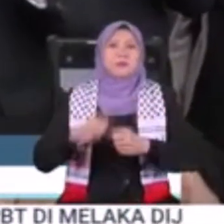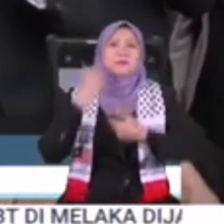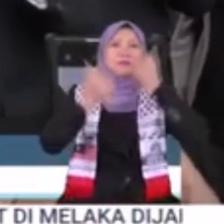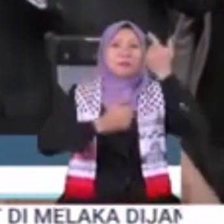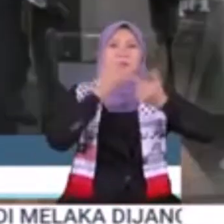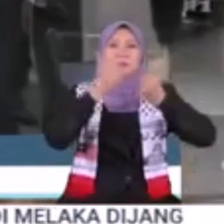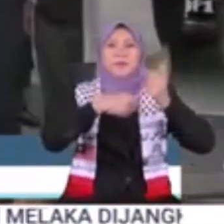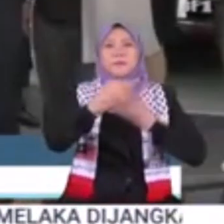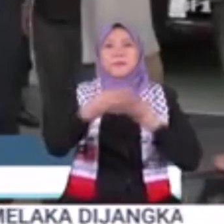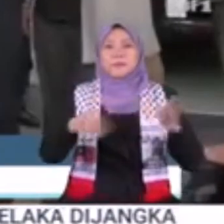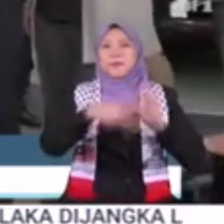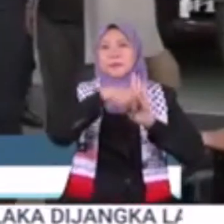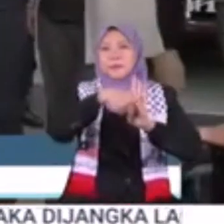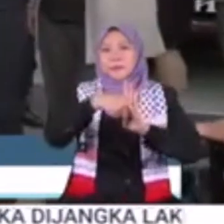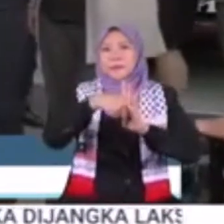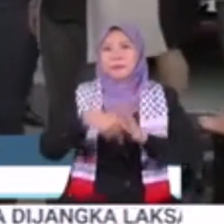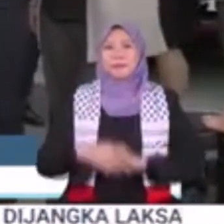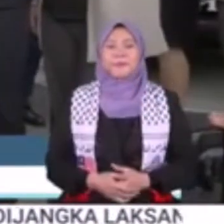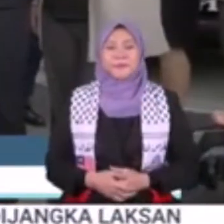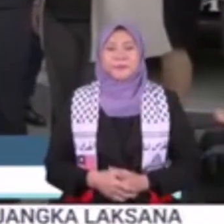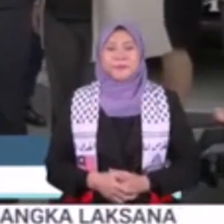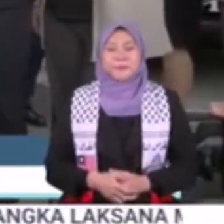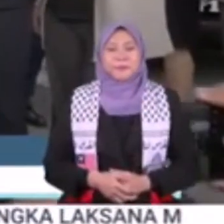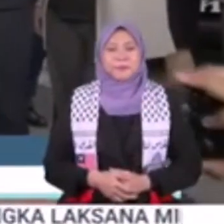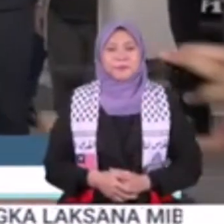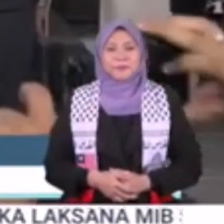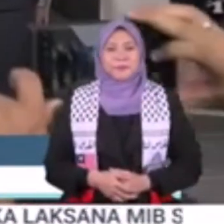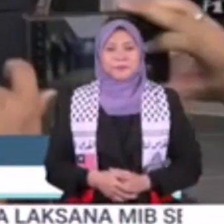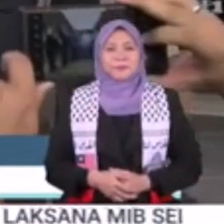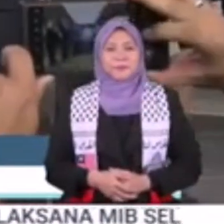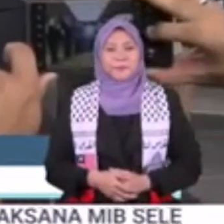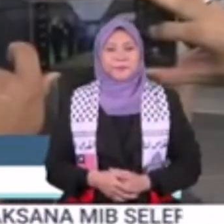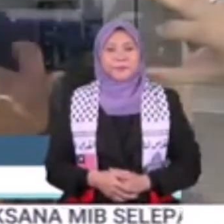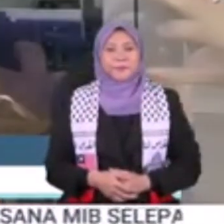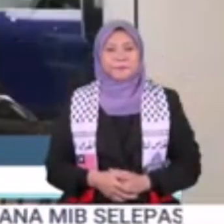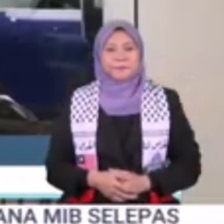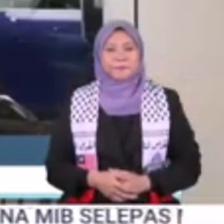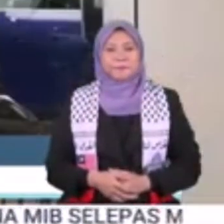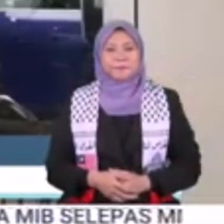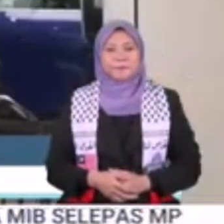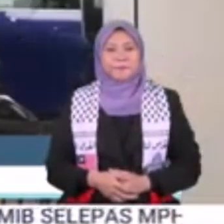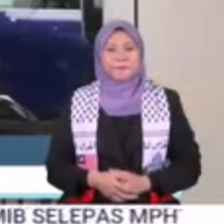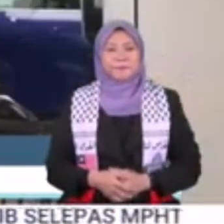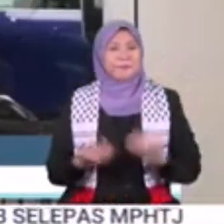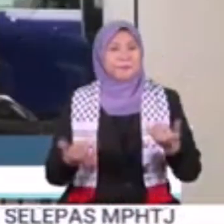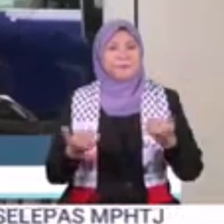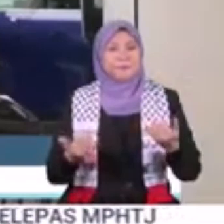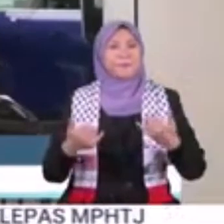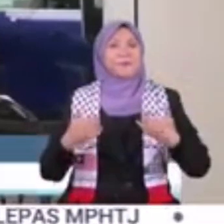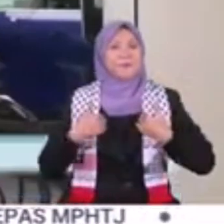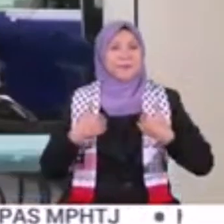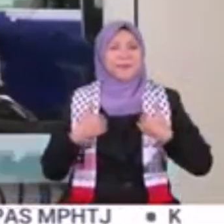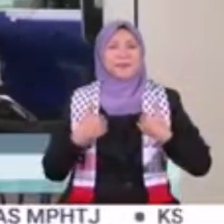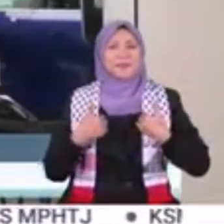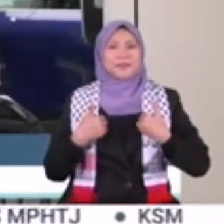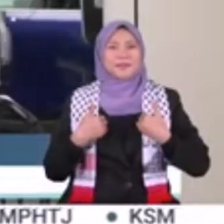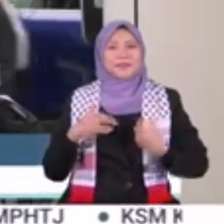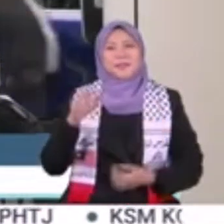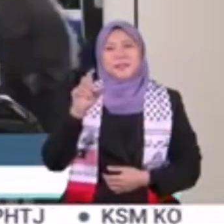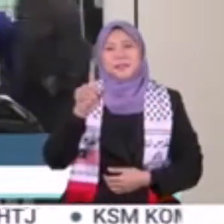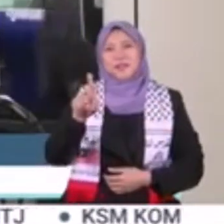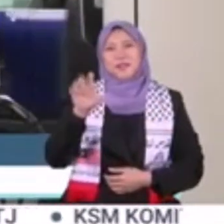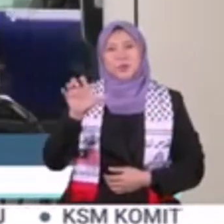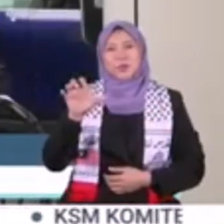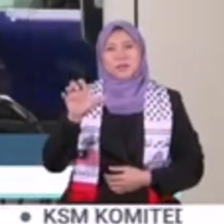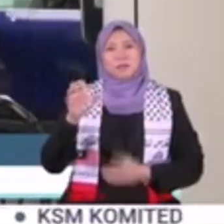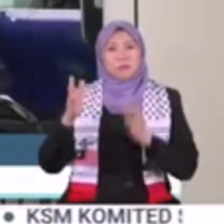tersebut. buat masa sekarang kita ada lebih kurang 100